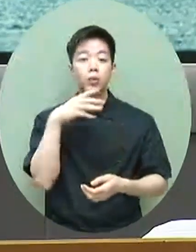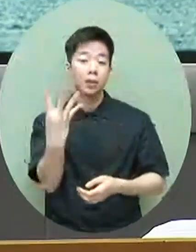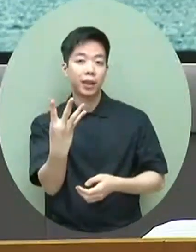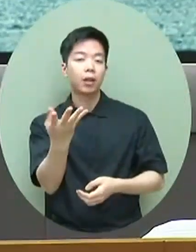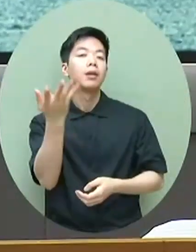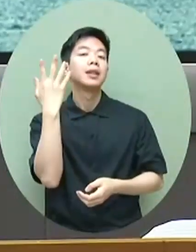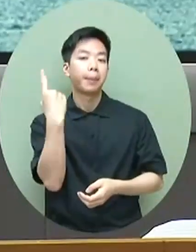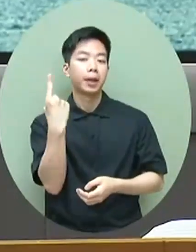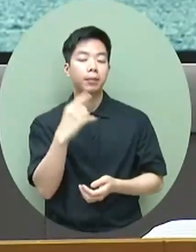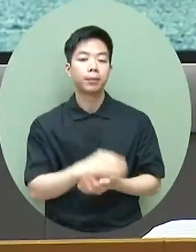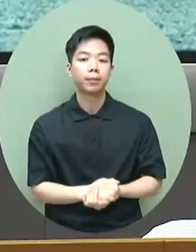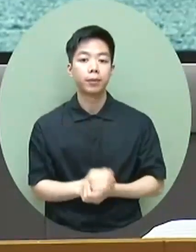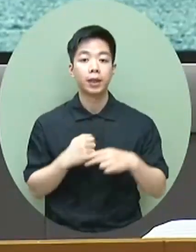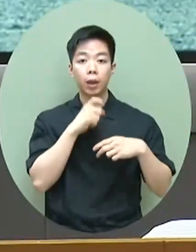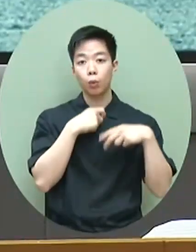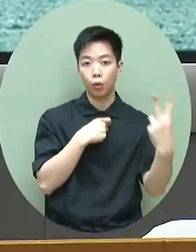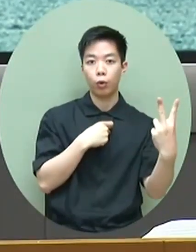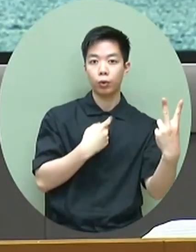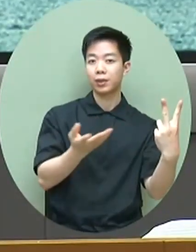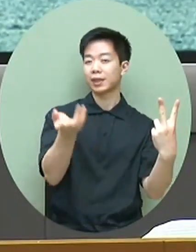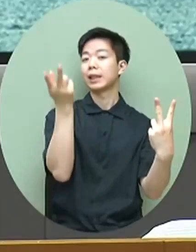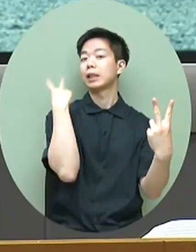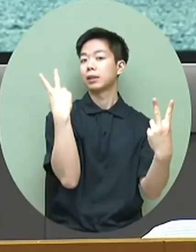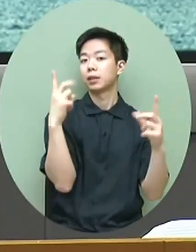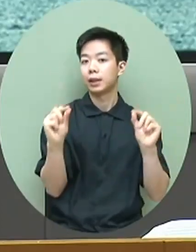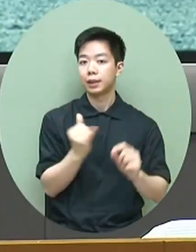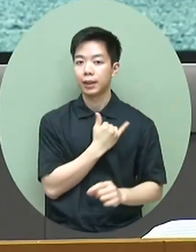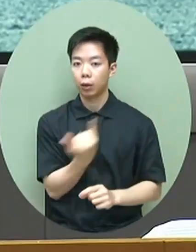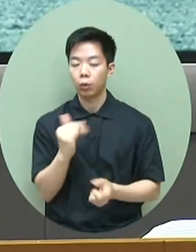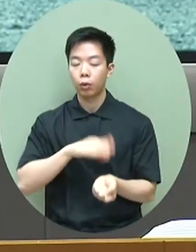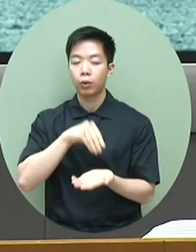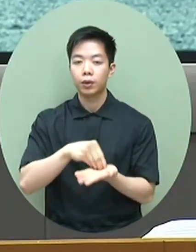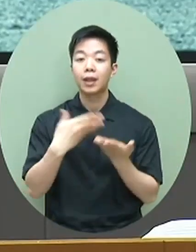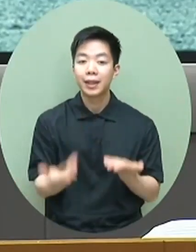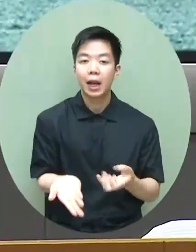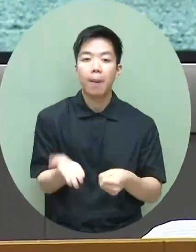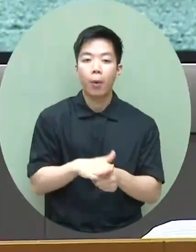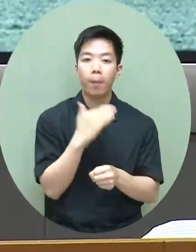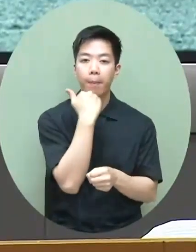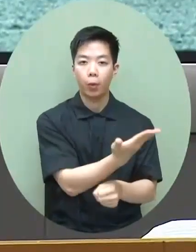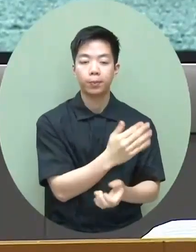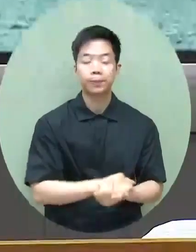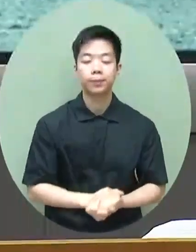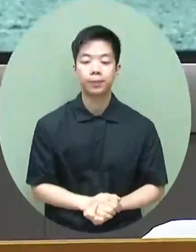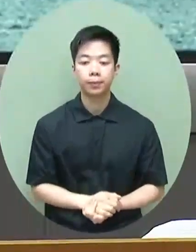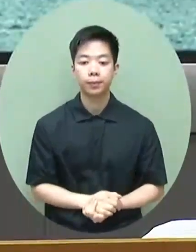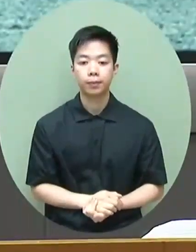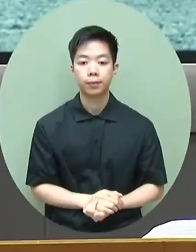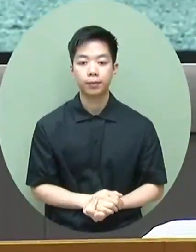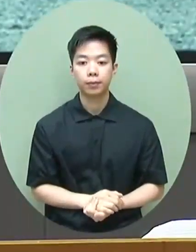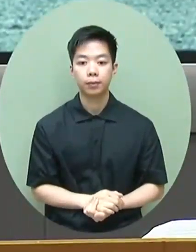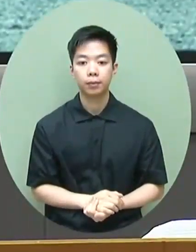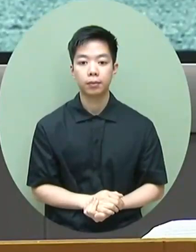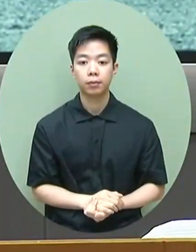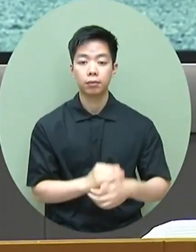即係星期六檢測陽性嘅，不過即係而家報翻過嚟啦。咁有5個咧，即係個八個入邊咧有5個咧